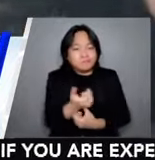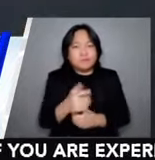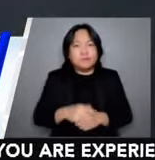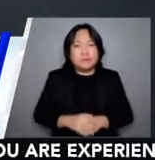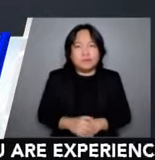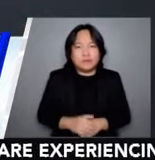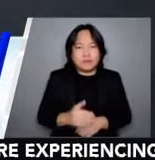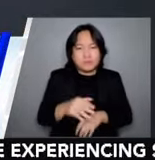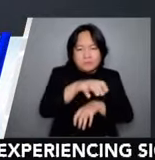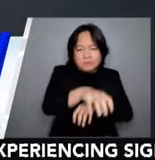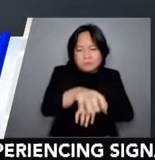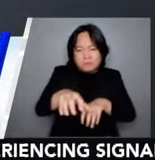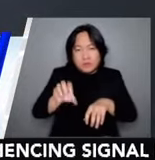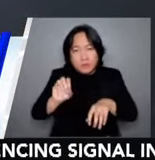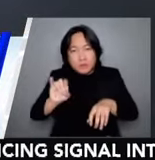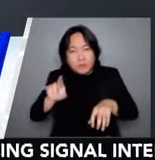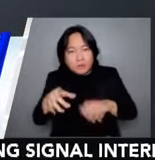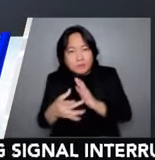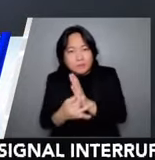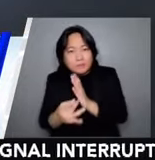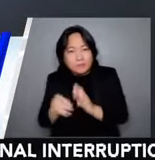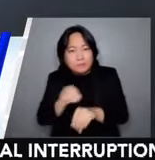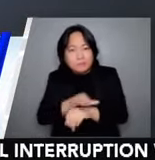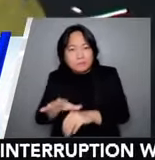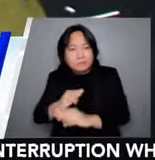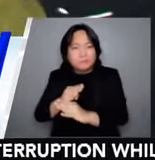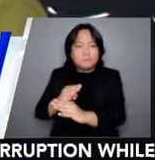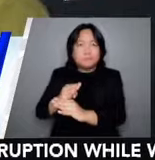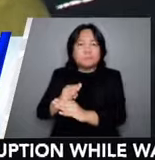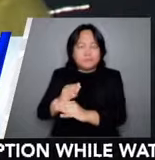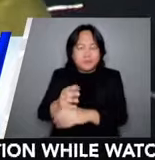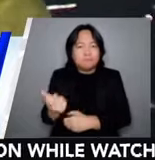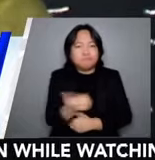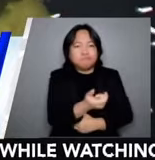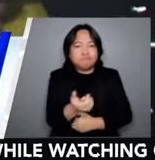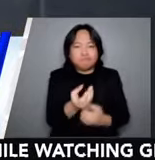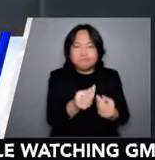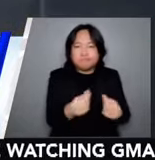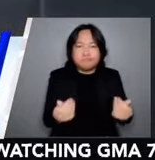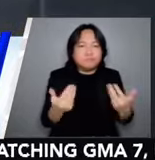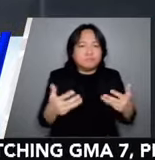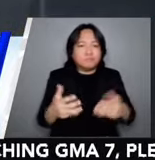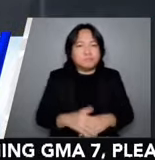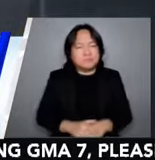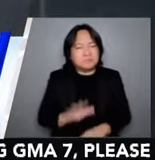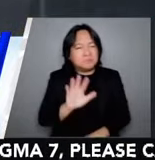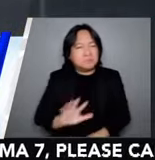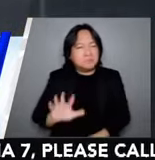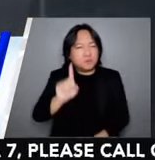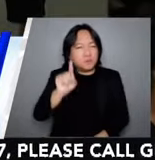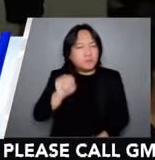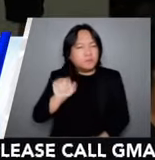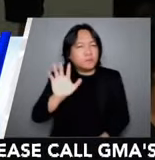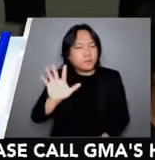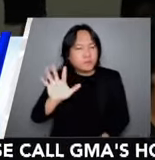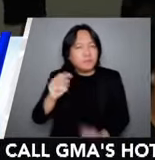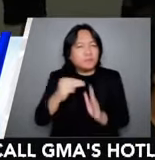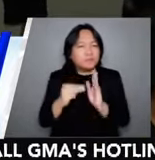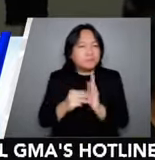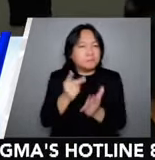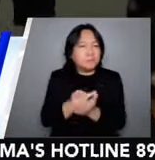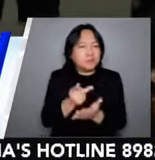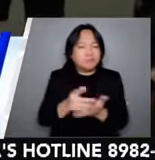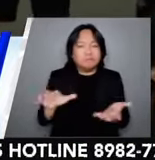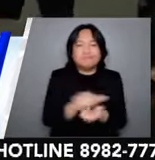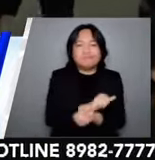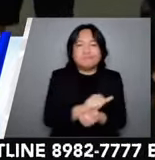depot. Bago mag-alas 8 kagabi nang maapula ang apoy, nasa 1.5 million pesos ang tinatayang halaga ng pinsala. Pero ang matagumpay na